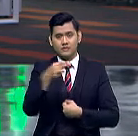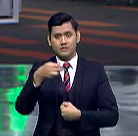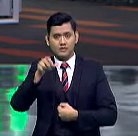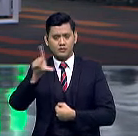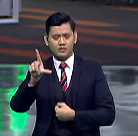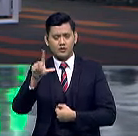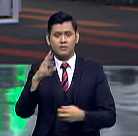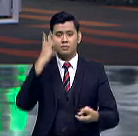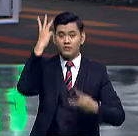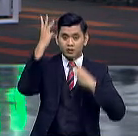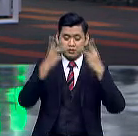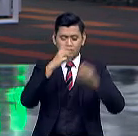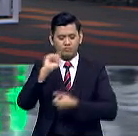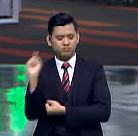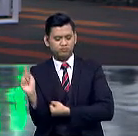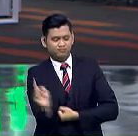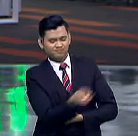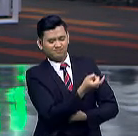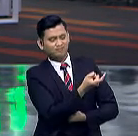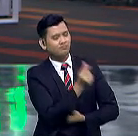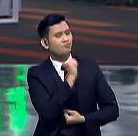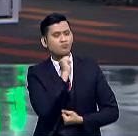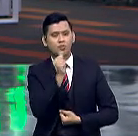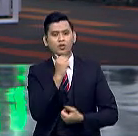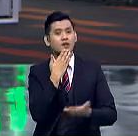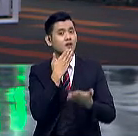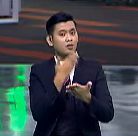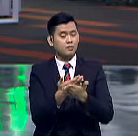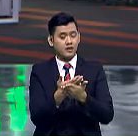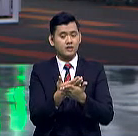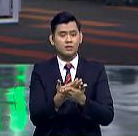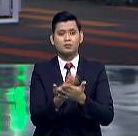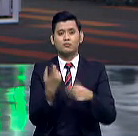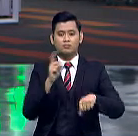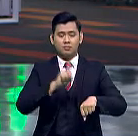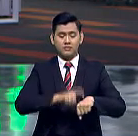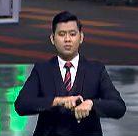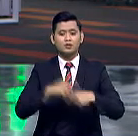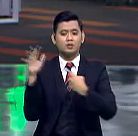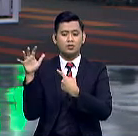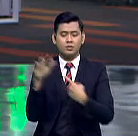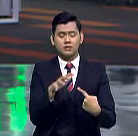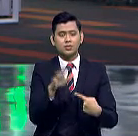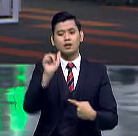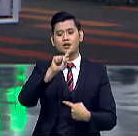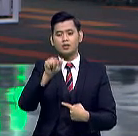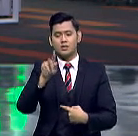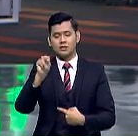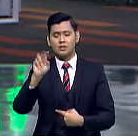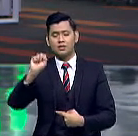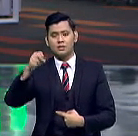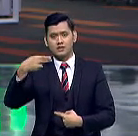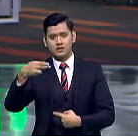nasib ukuran sudut penalti yang tidak begitu baik menjelang kejauhan hoki piala Sultan outlets ah di Ipoh perak pada 18